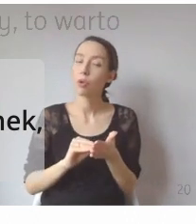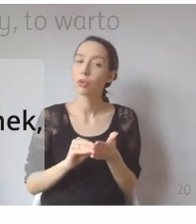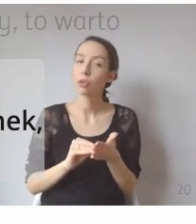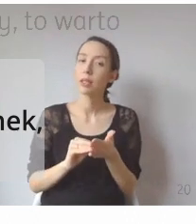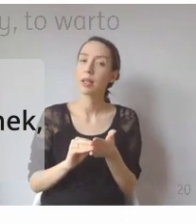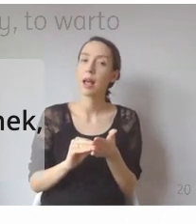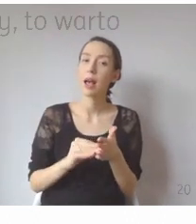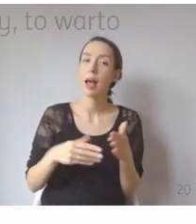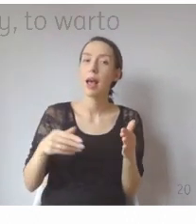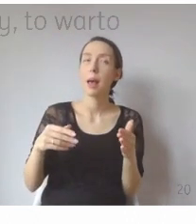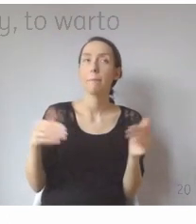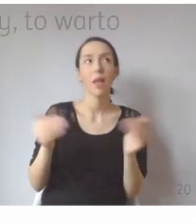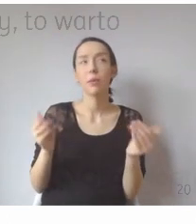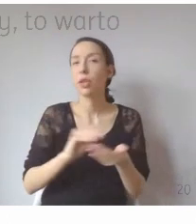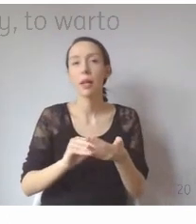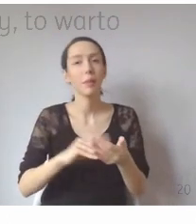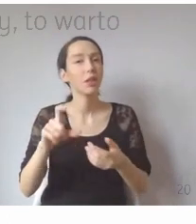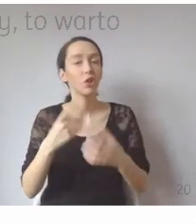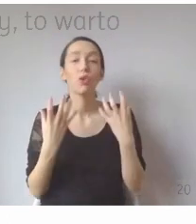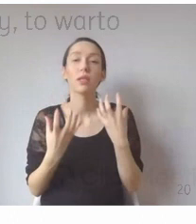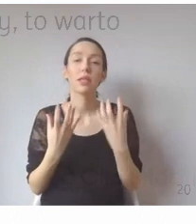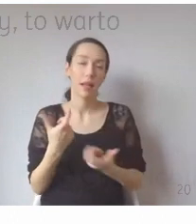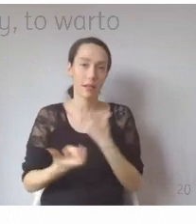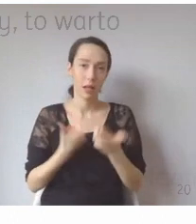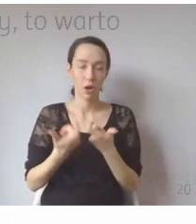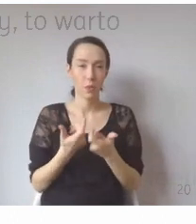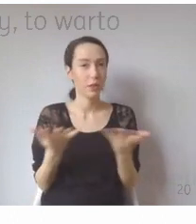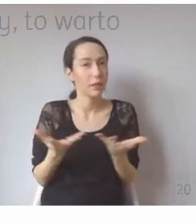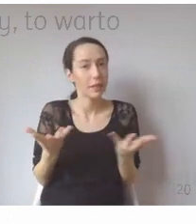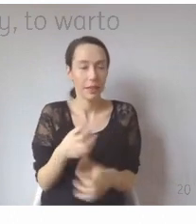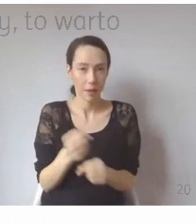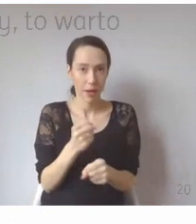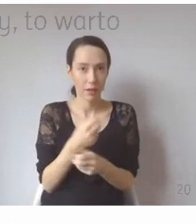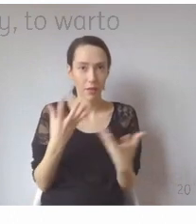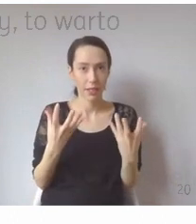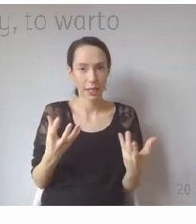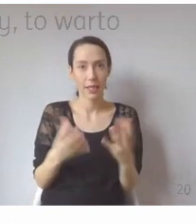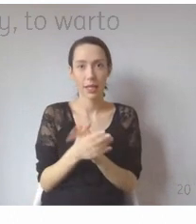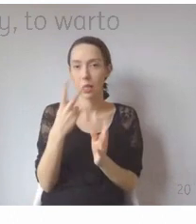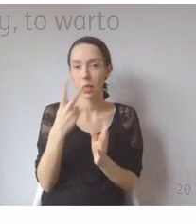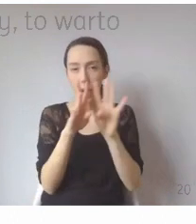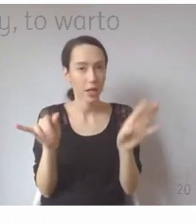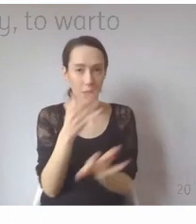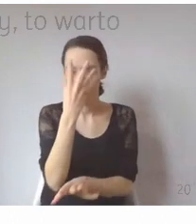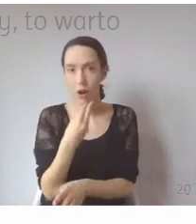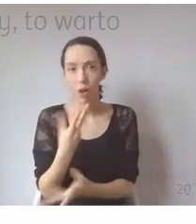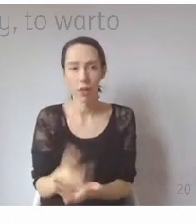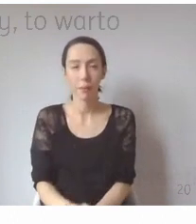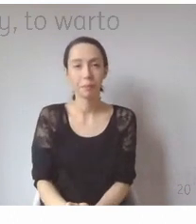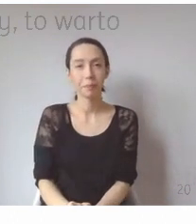rozwijać. Po prostu, tak? Czyli no, zaraz Wam pokażę, jak to wygląda na